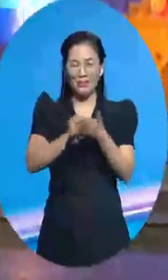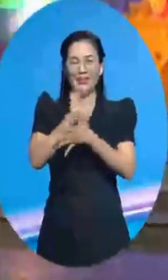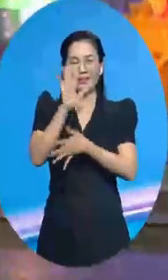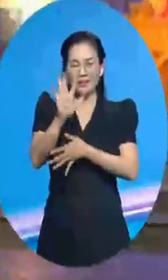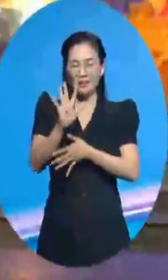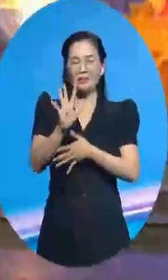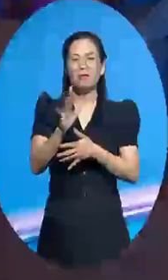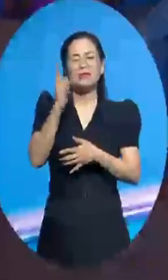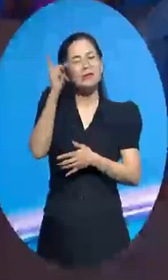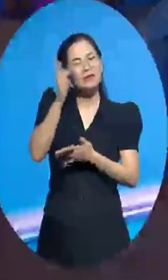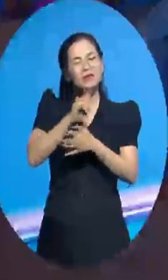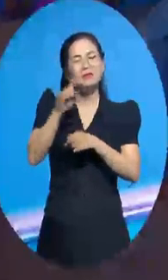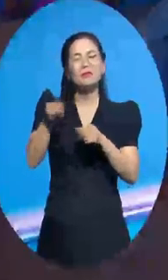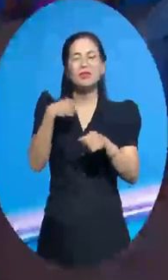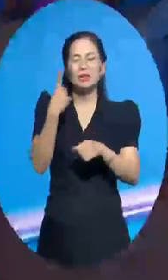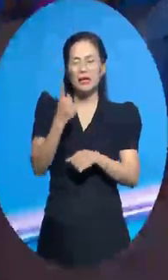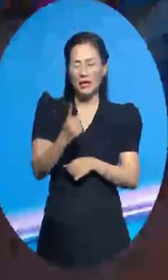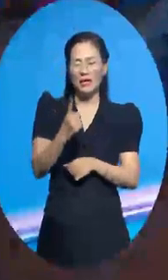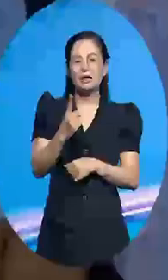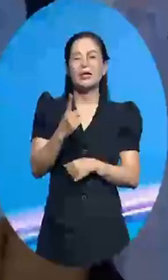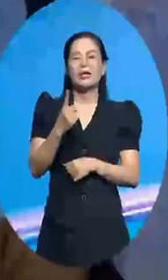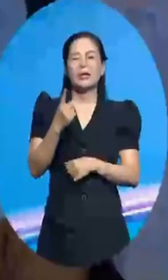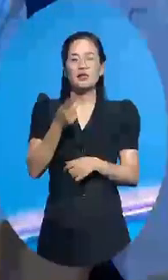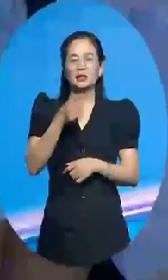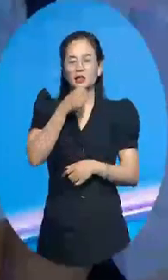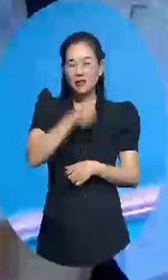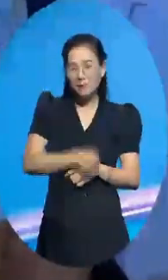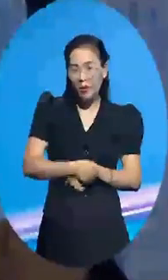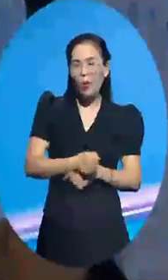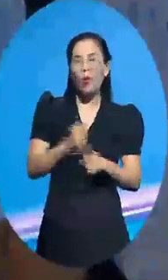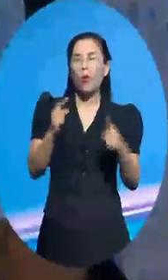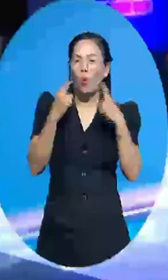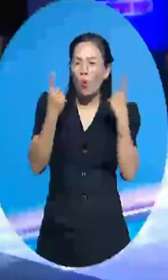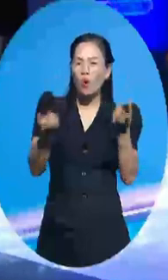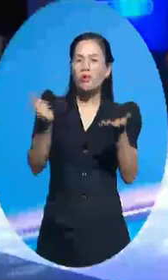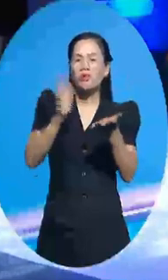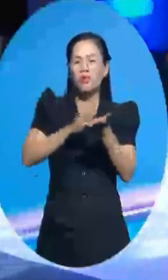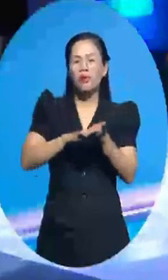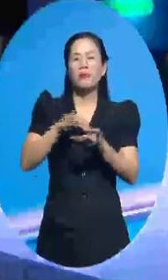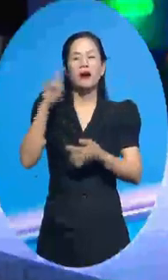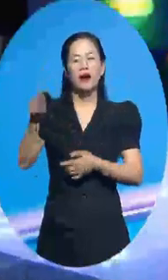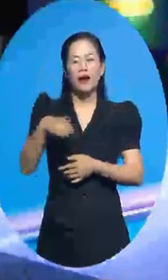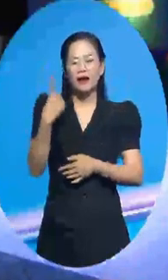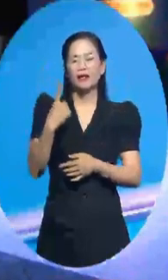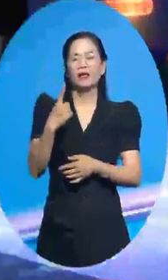hội 11 Công đoàn tỉnh Bình Dương và Đại hội 13 Công đoàn Việt Nam, nhiệm kỳ